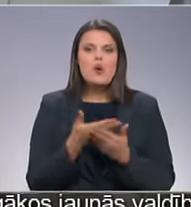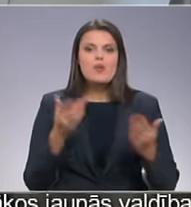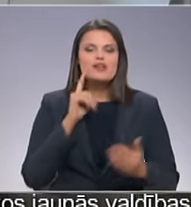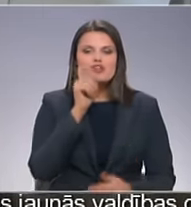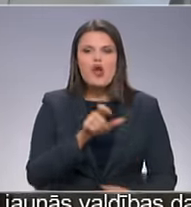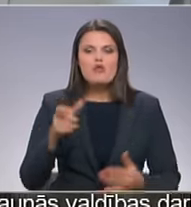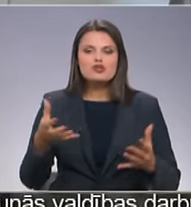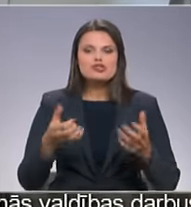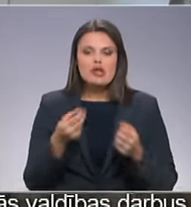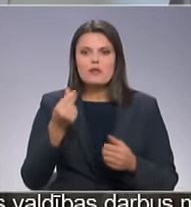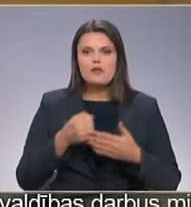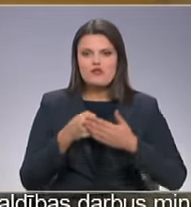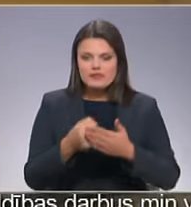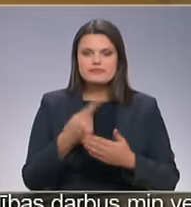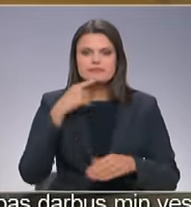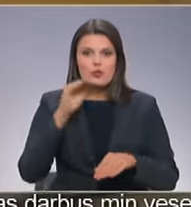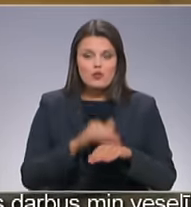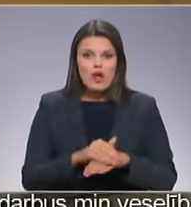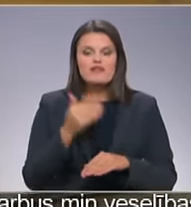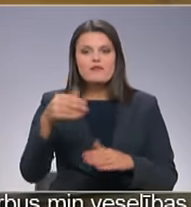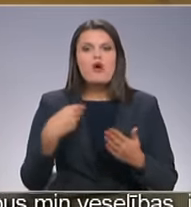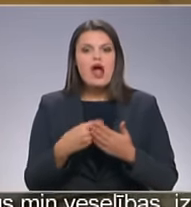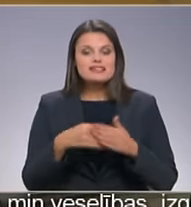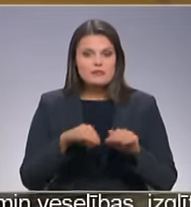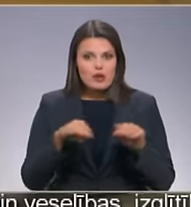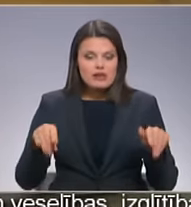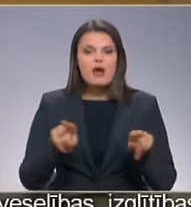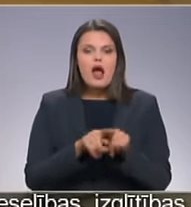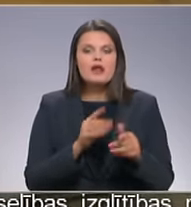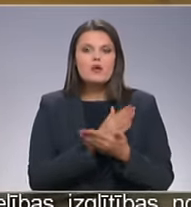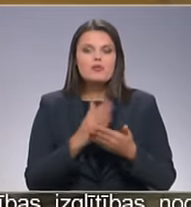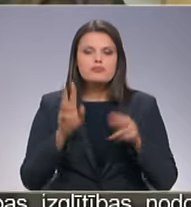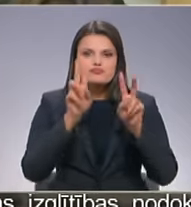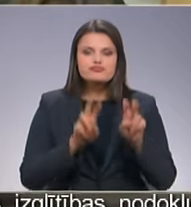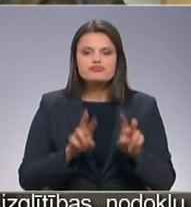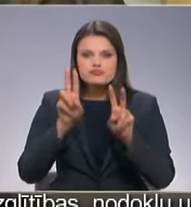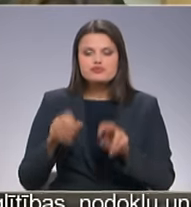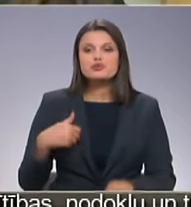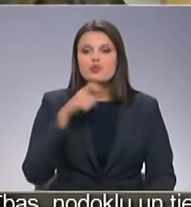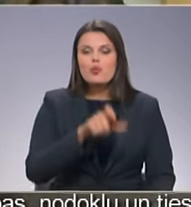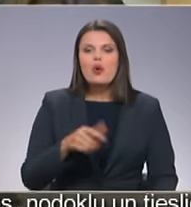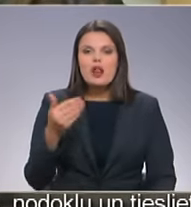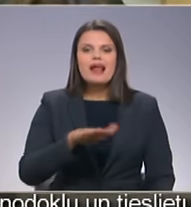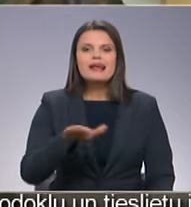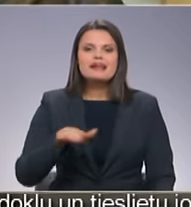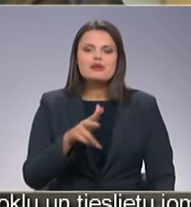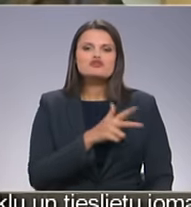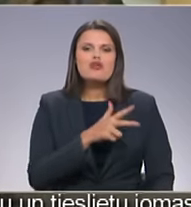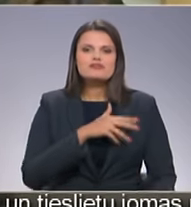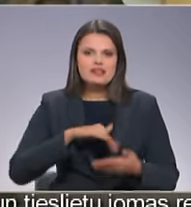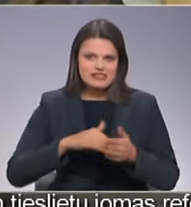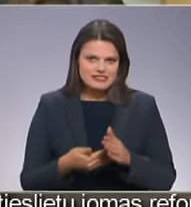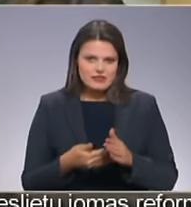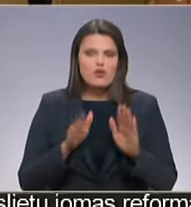jaunieši saņems finansiālu atbalstu, noteiks nevien viņu sekmju līmenis, bet rūpīgi tiks izvērtēta skolēnu ģimenes sociālā